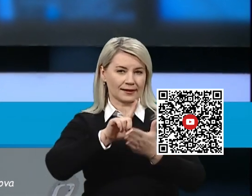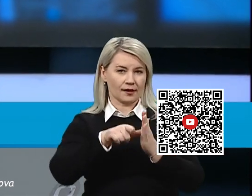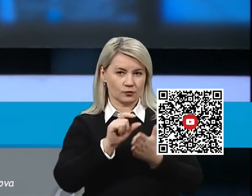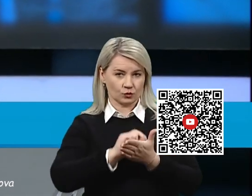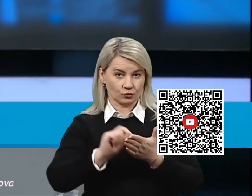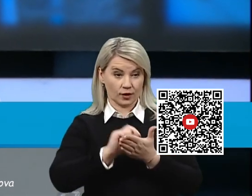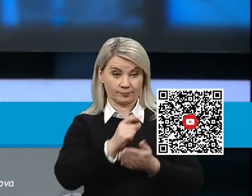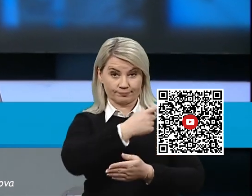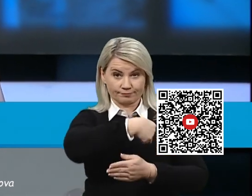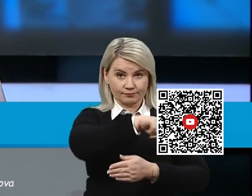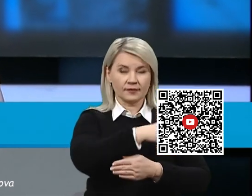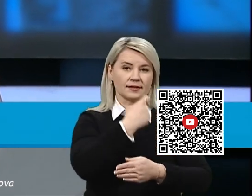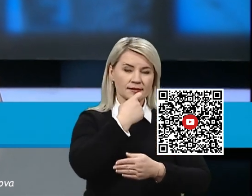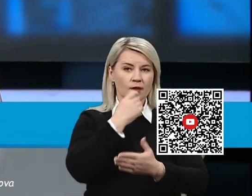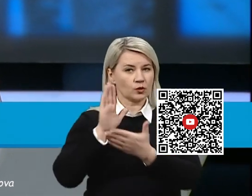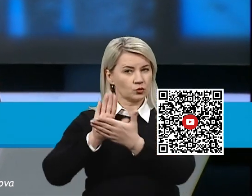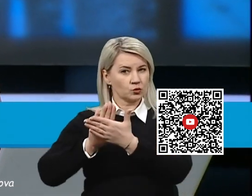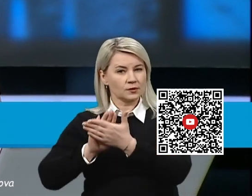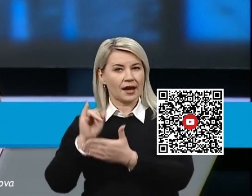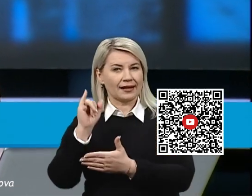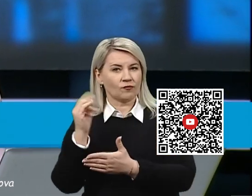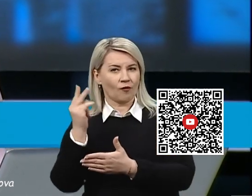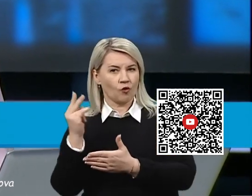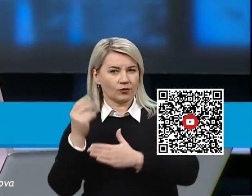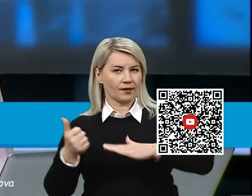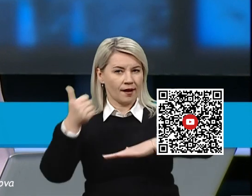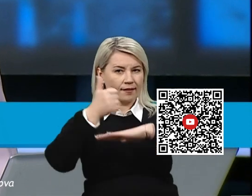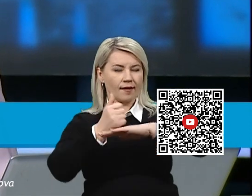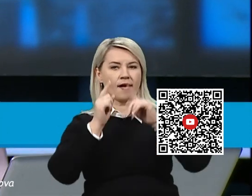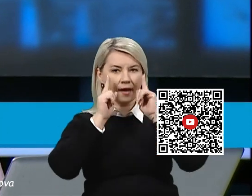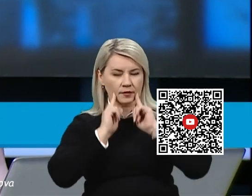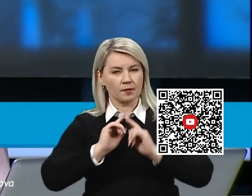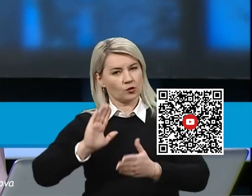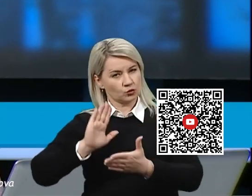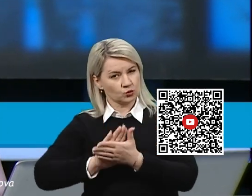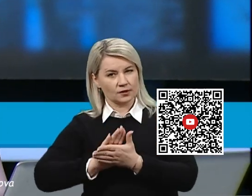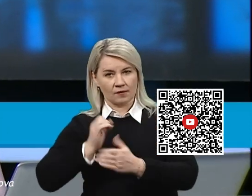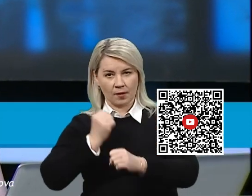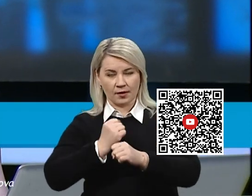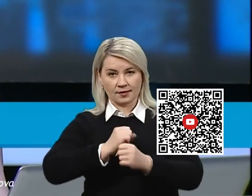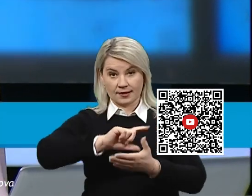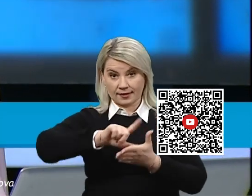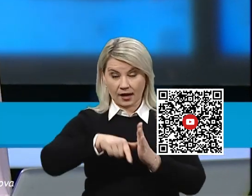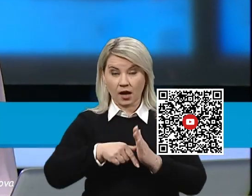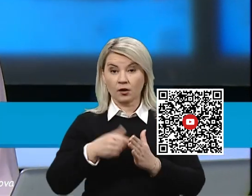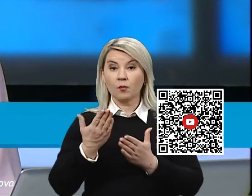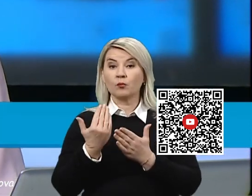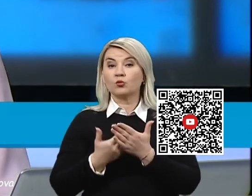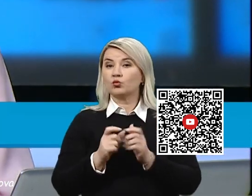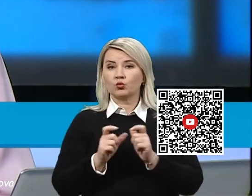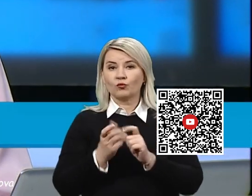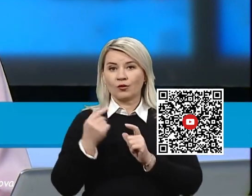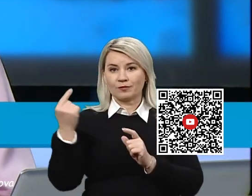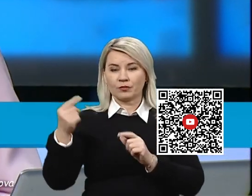kolegové chtějí, aby Ivo Vondrák dál kraj vedl i po vystoupení z hnutí. Volby do krajských zastupitelstev se konají